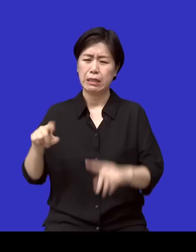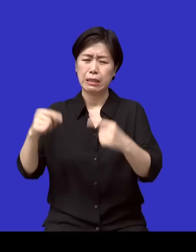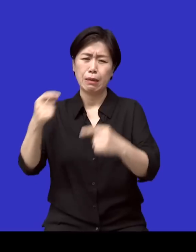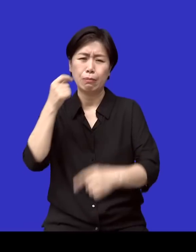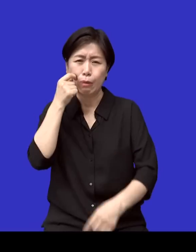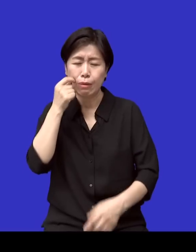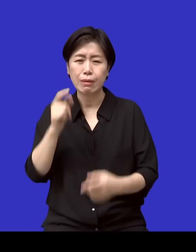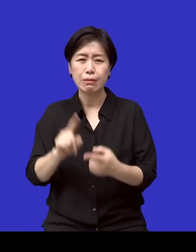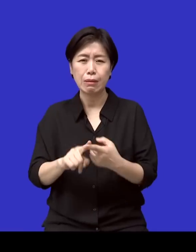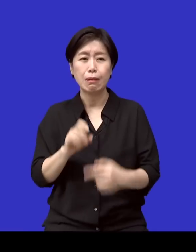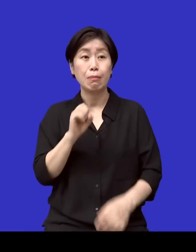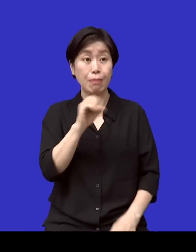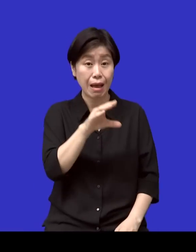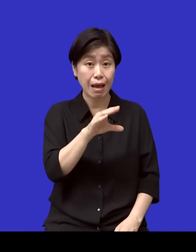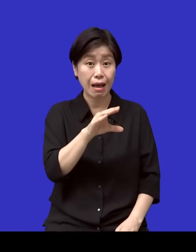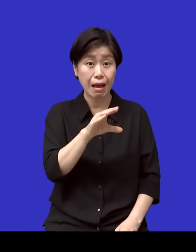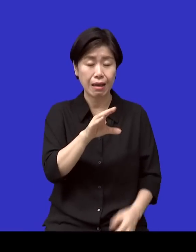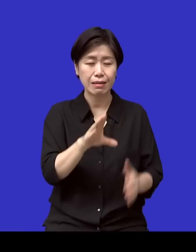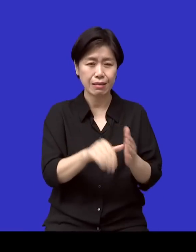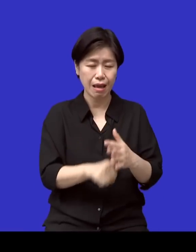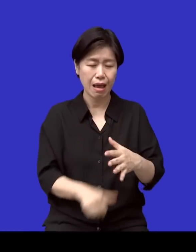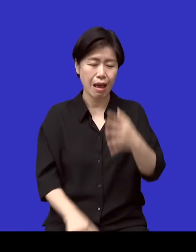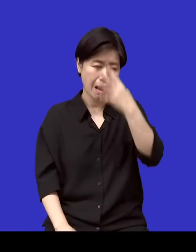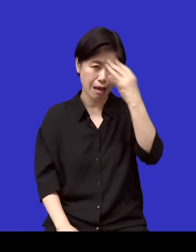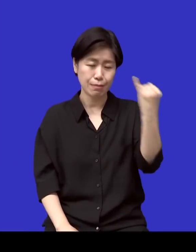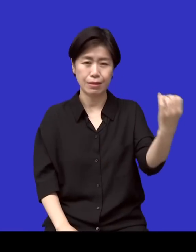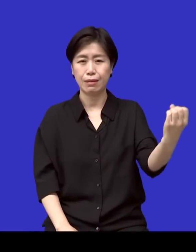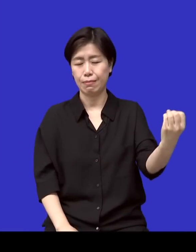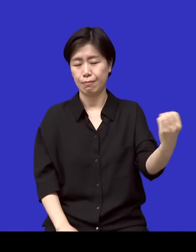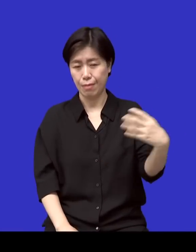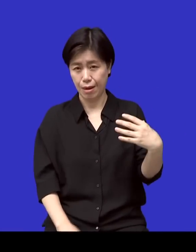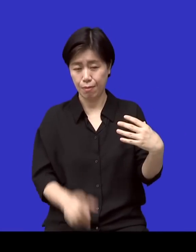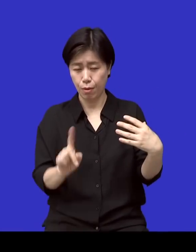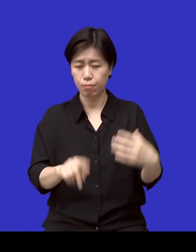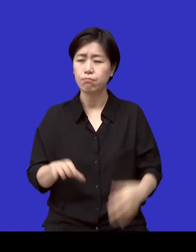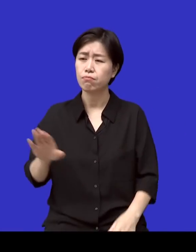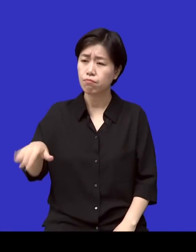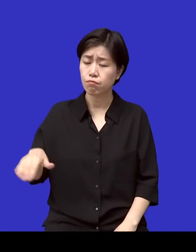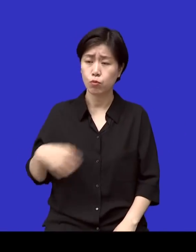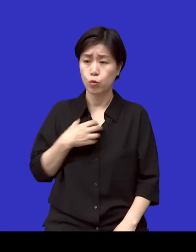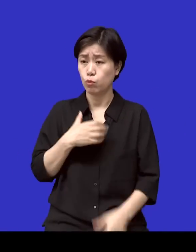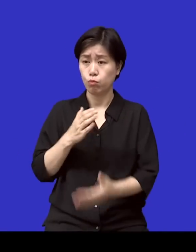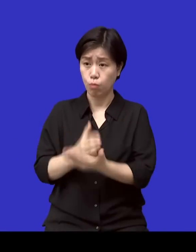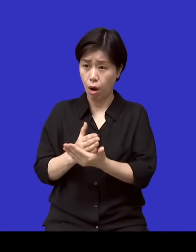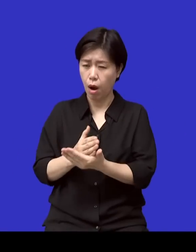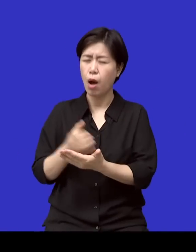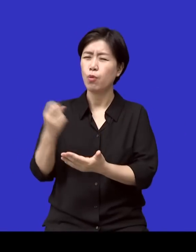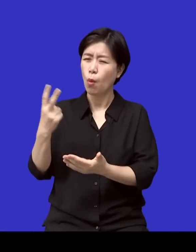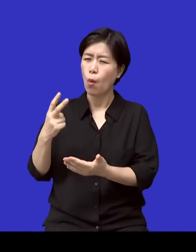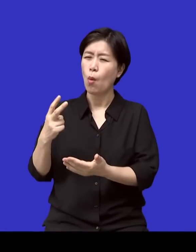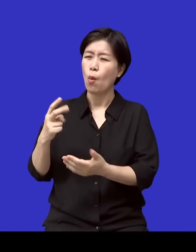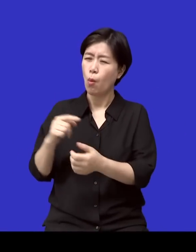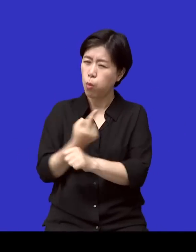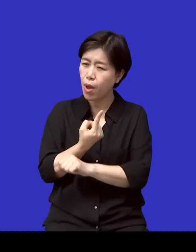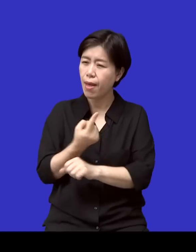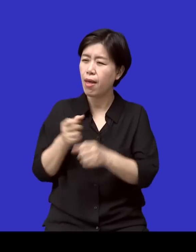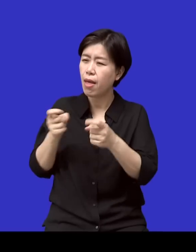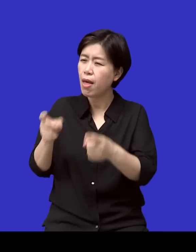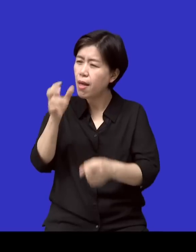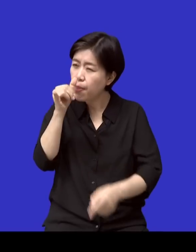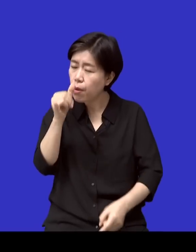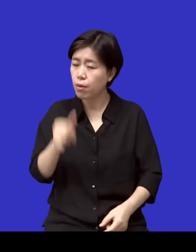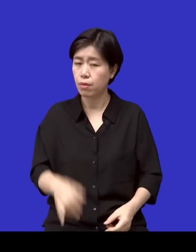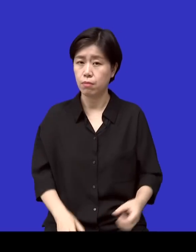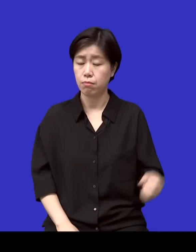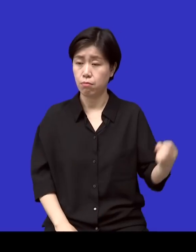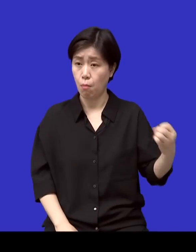때, 네. 그래. 너에게는 다른 기회가 있을 거야. 너무 걱정하지 마. 라고 하셔서 마음을 다잡았는데 그때